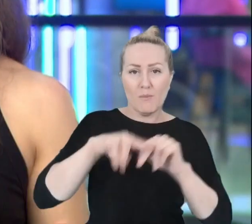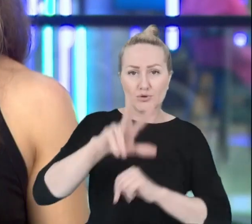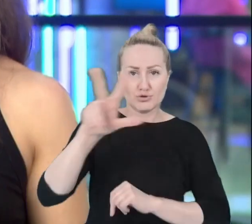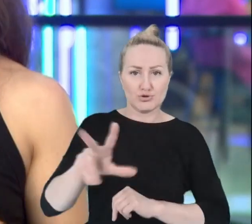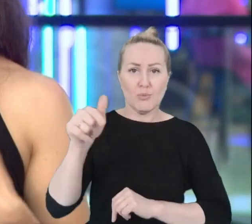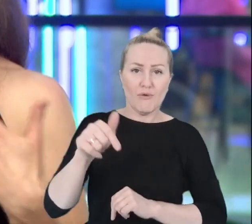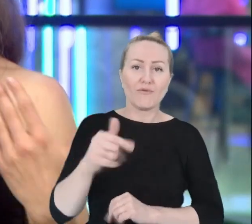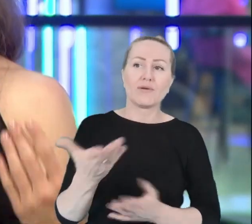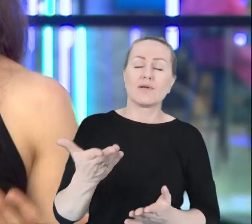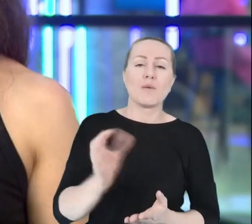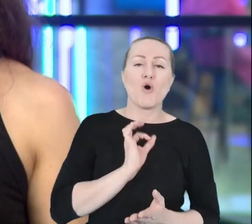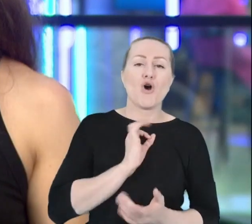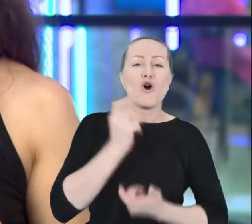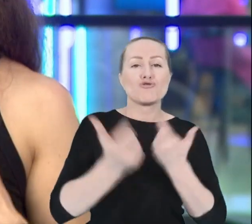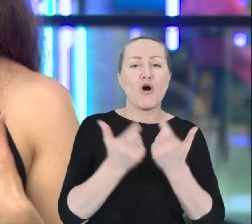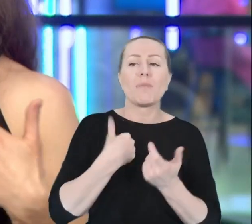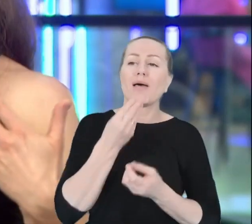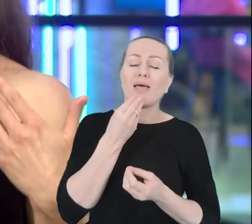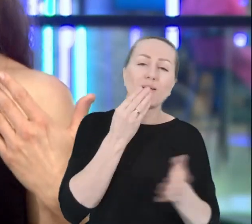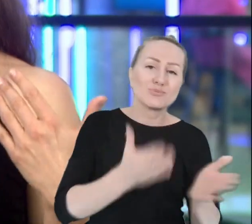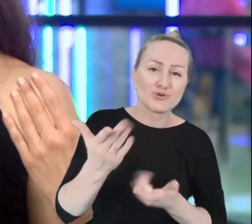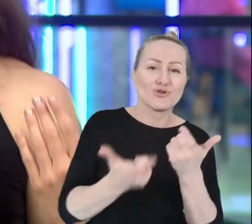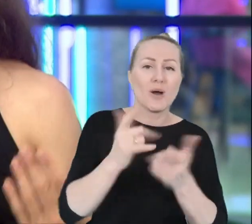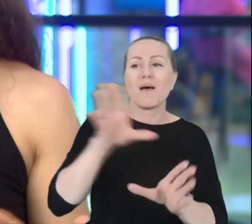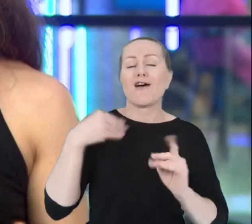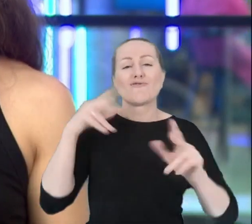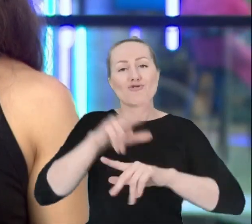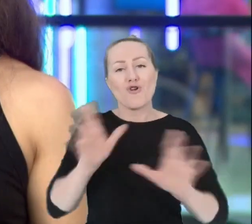przykład przygotowywanie posiłków, jedzenie ich wspólnie z rodziną,